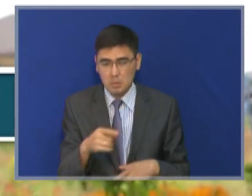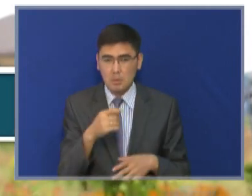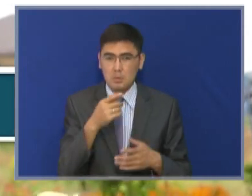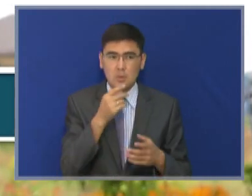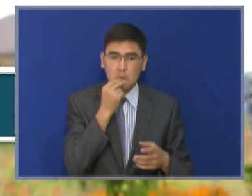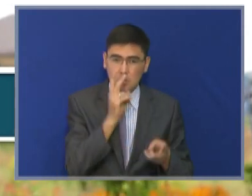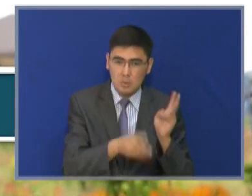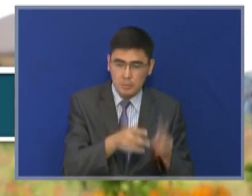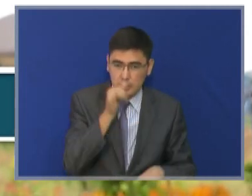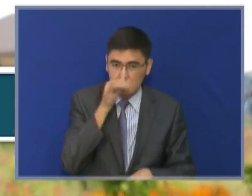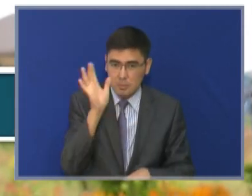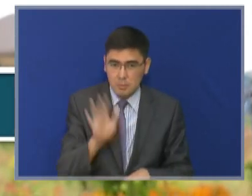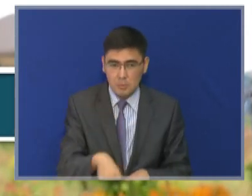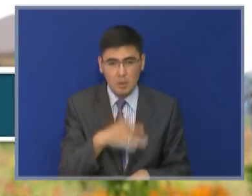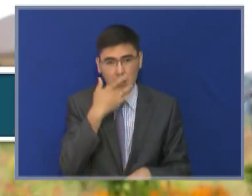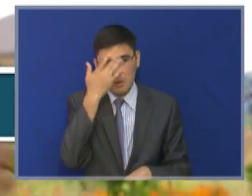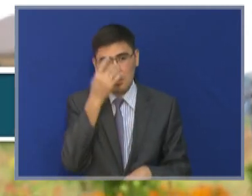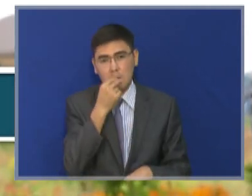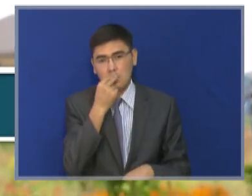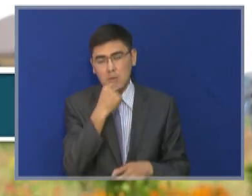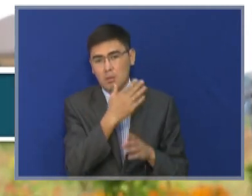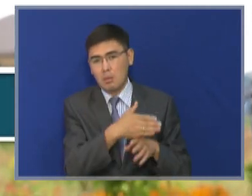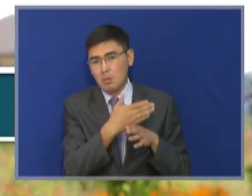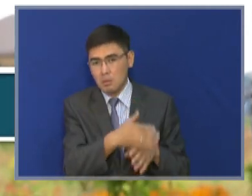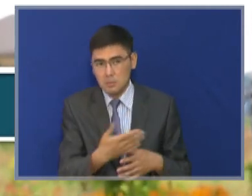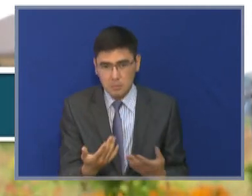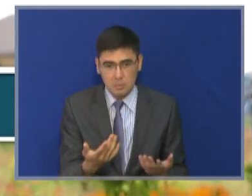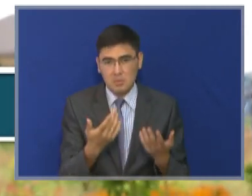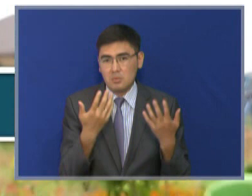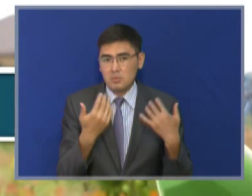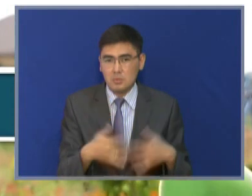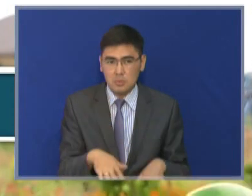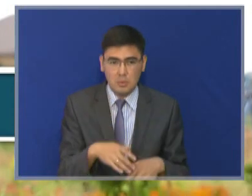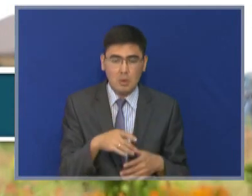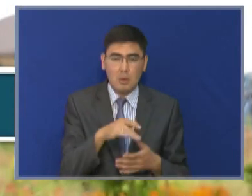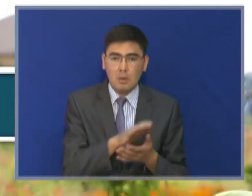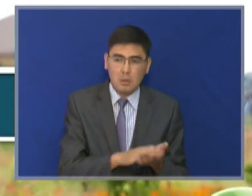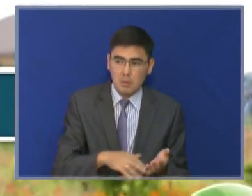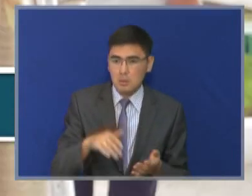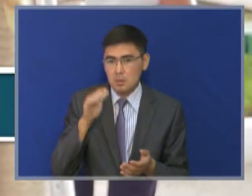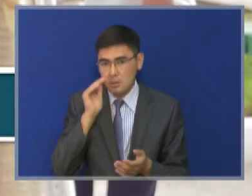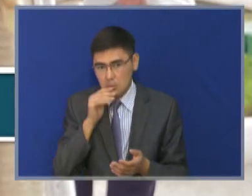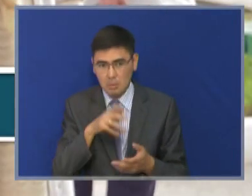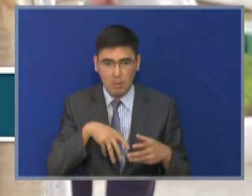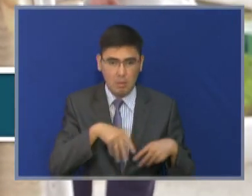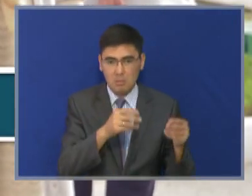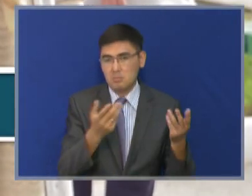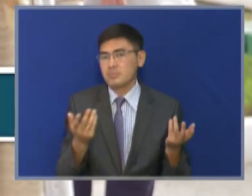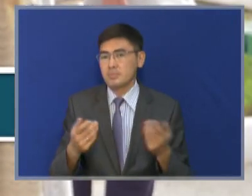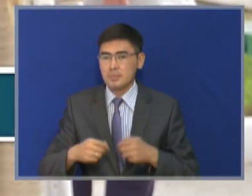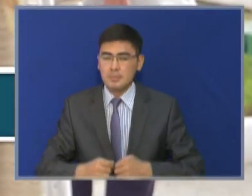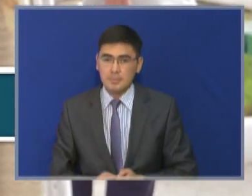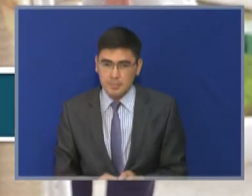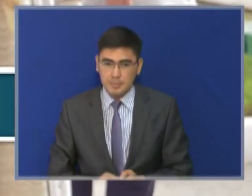не тамағын бұзылып кетеді жазғы уақытта. Қысқы уақытта коридорына шығарып қояды, не мысық кеміріп кетеді, не ит кеміріп кетеді. Белгілі болғандай,